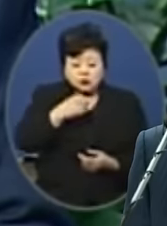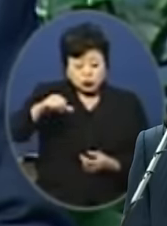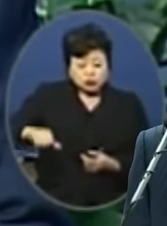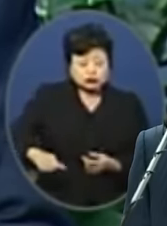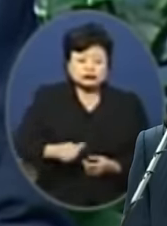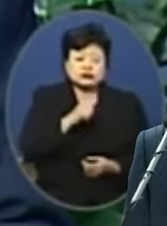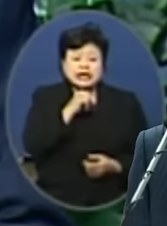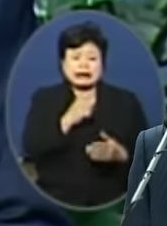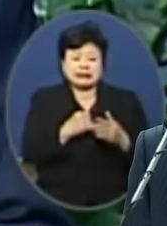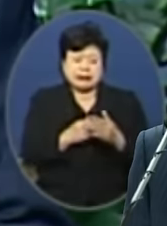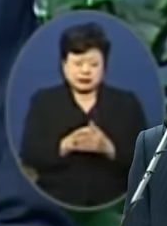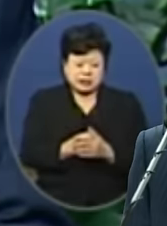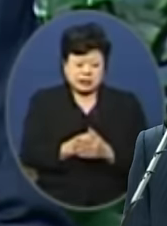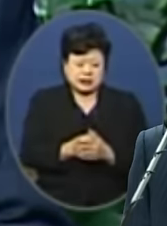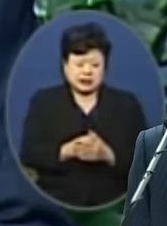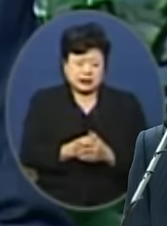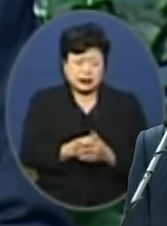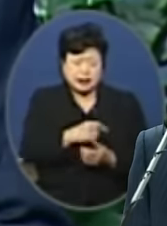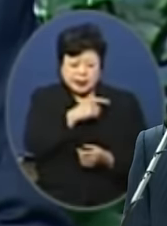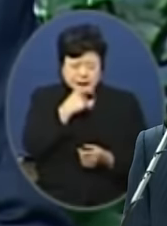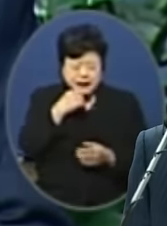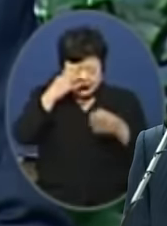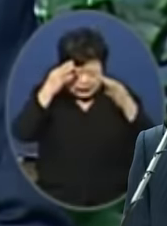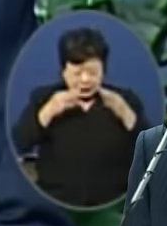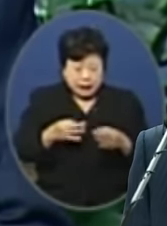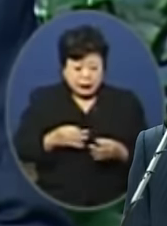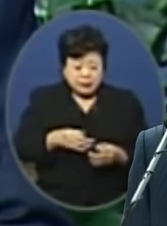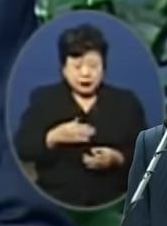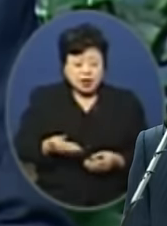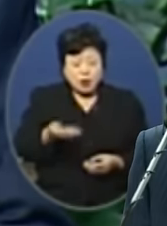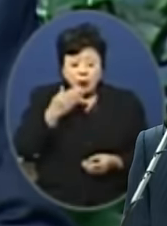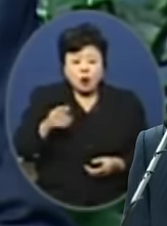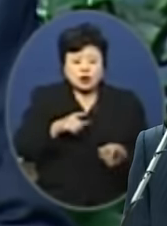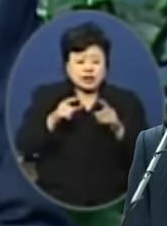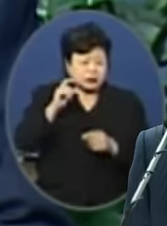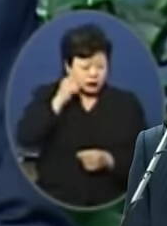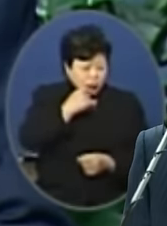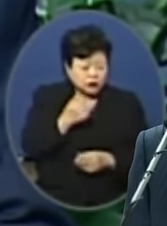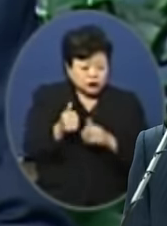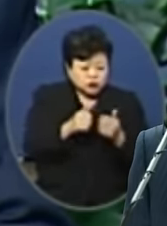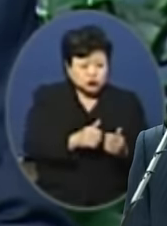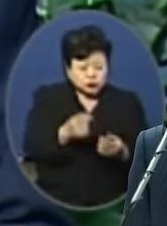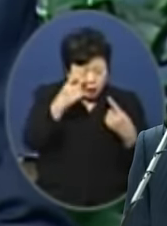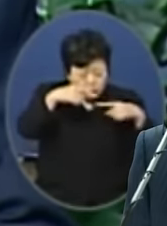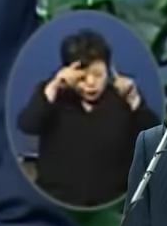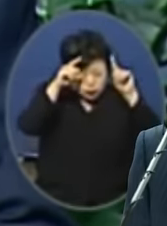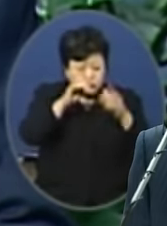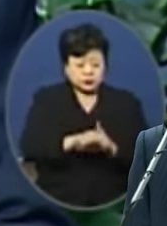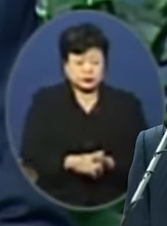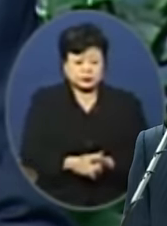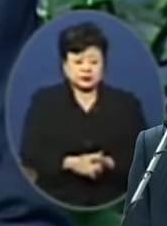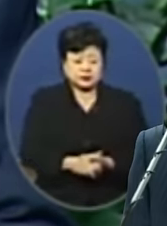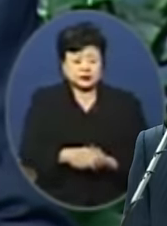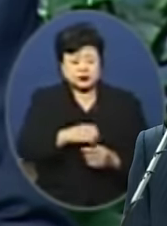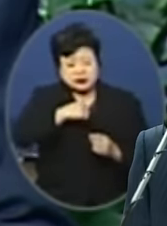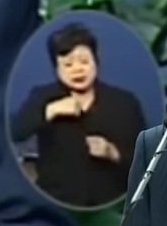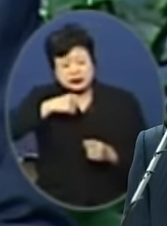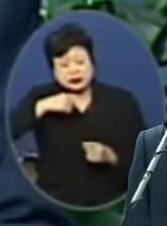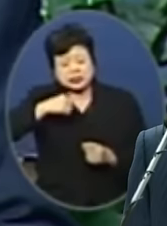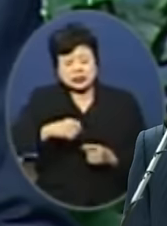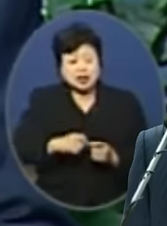가난으로 말미암아 피와 피땀을 흘려도 먹고 살기가 힘들고 그 다음에 죽음과 음부 끌려